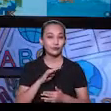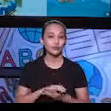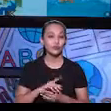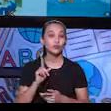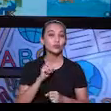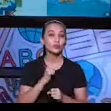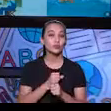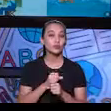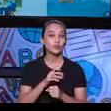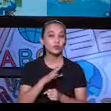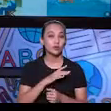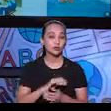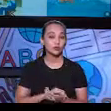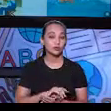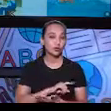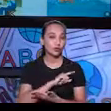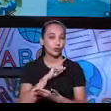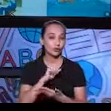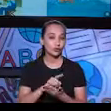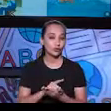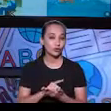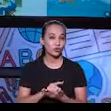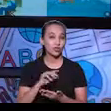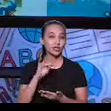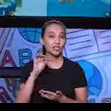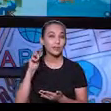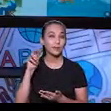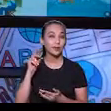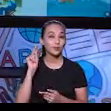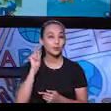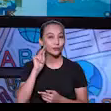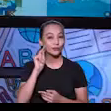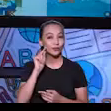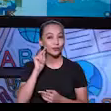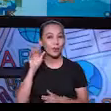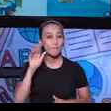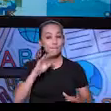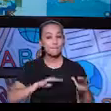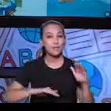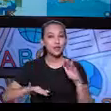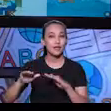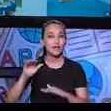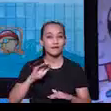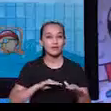он сделал? Конечно же, он научился